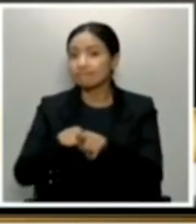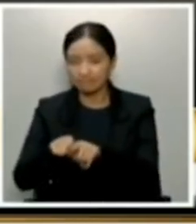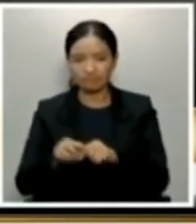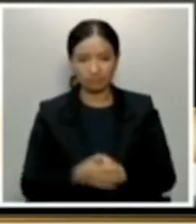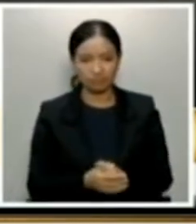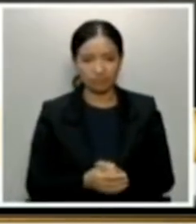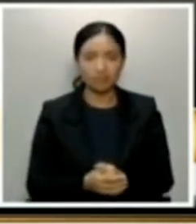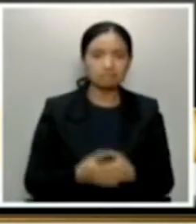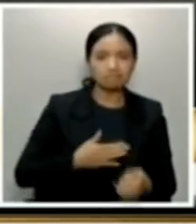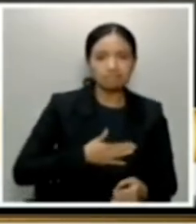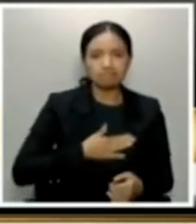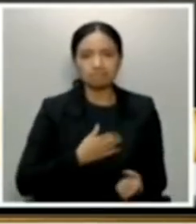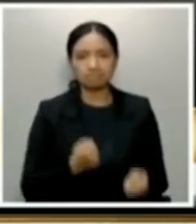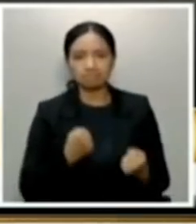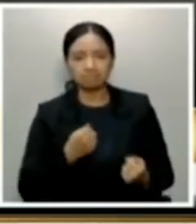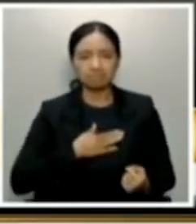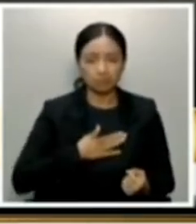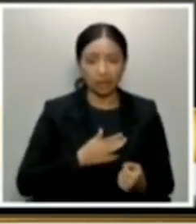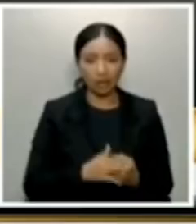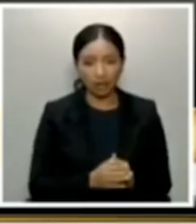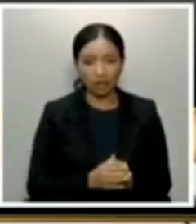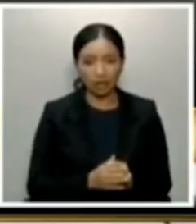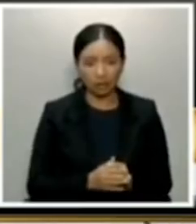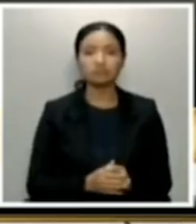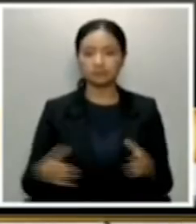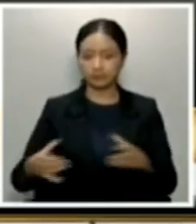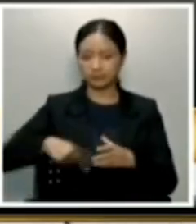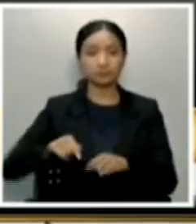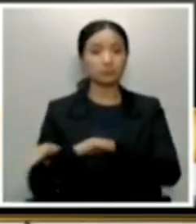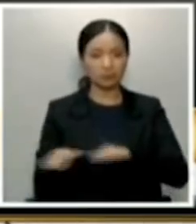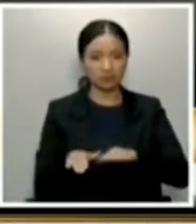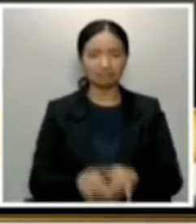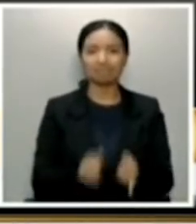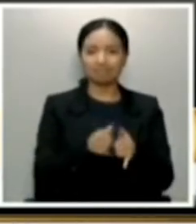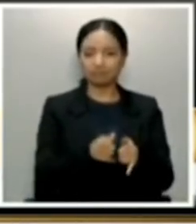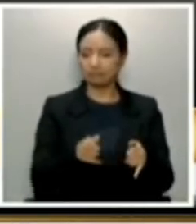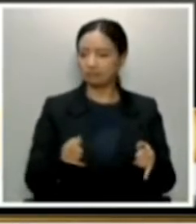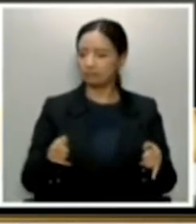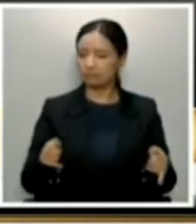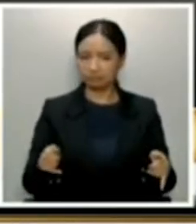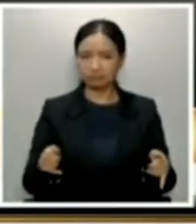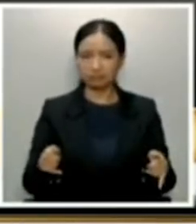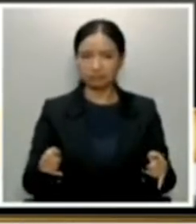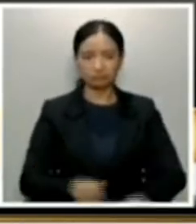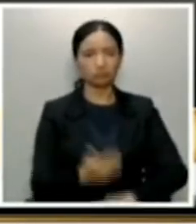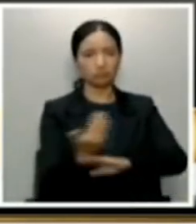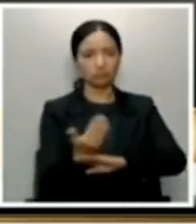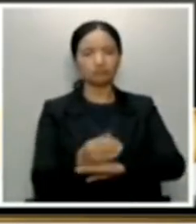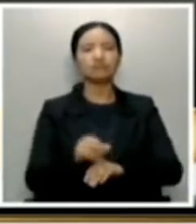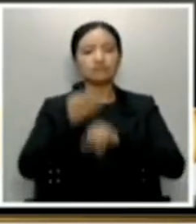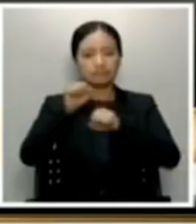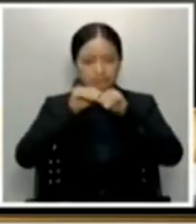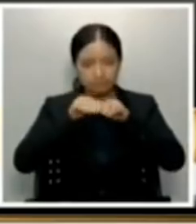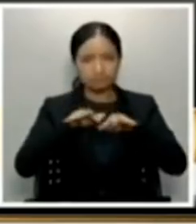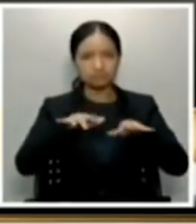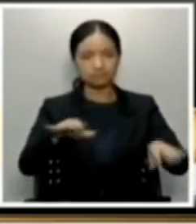ของการปลุกใจและสักพักเมื่อคณะรัฐประหารพร้อมก็จะนั่งเรียงหน้าปรากฏตัวในโทรทัศน์ประกาศการยึ